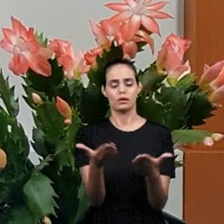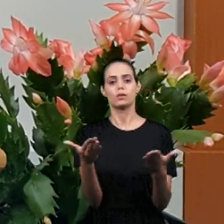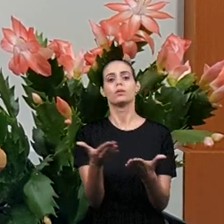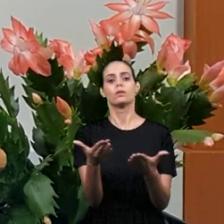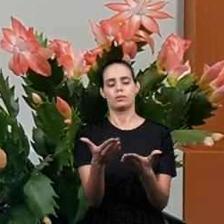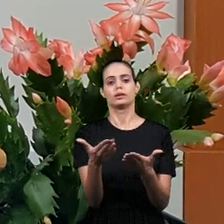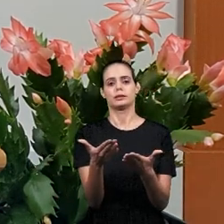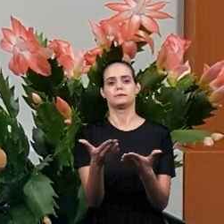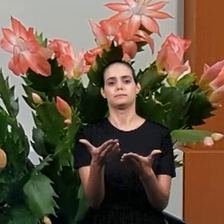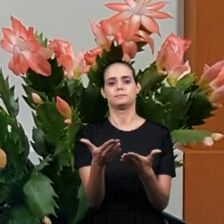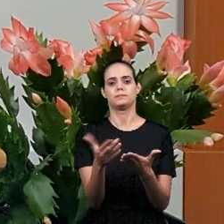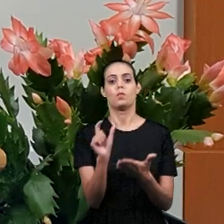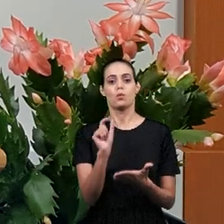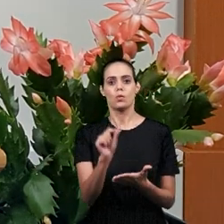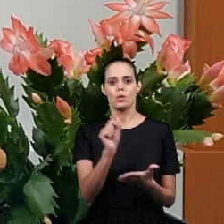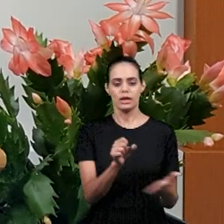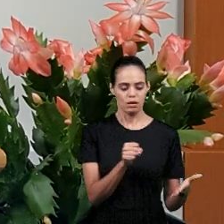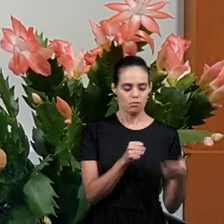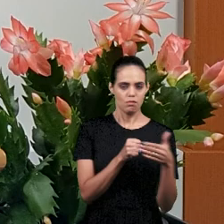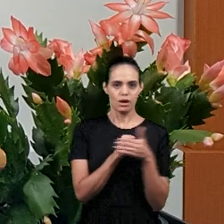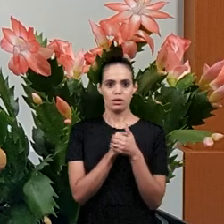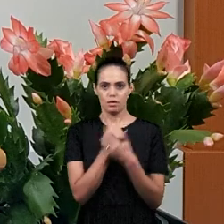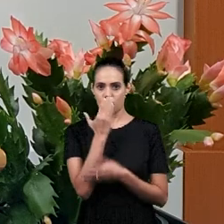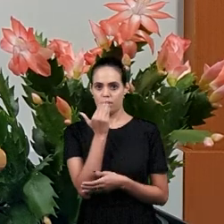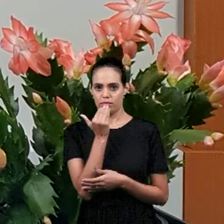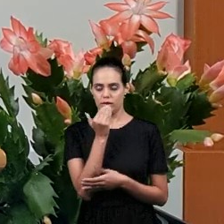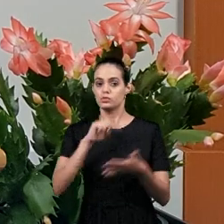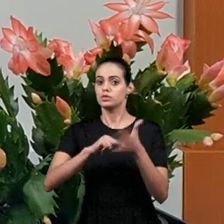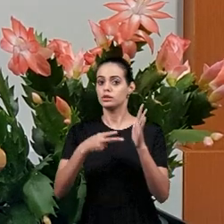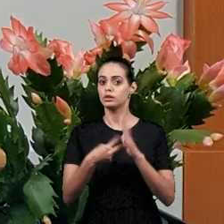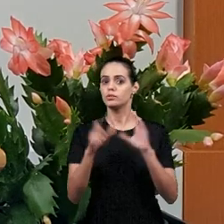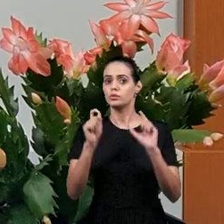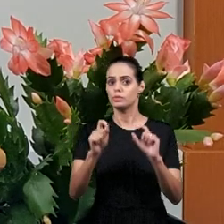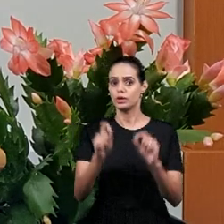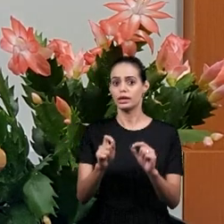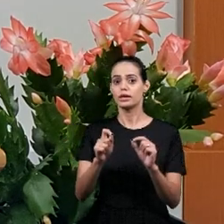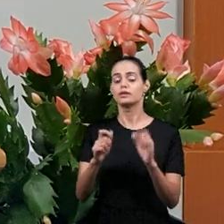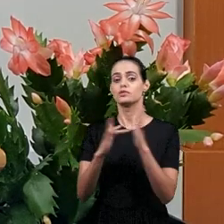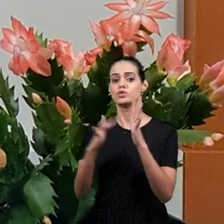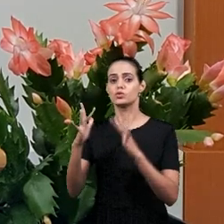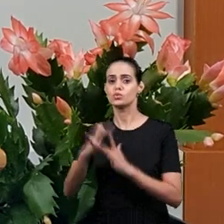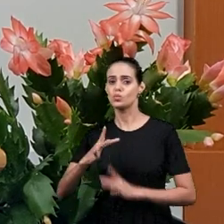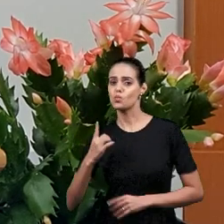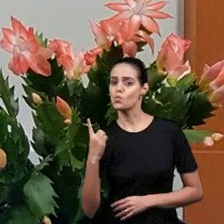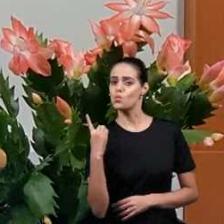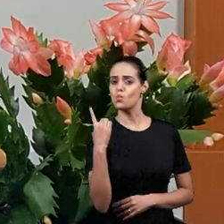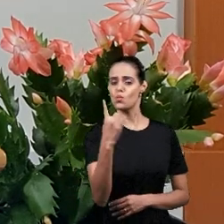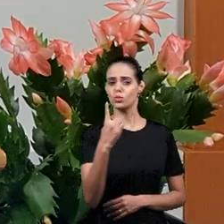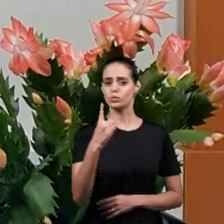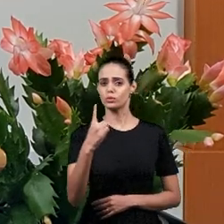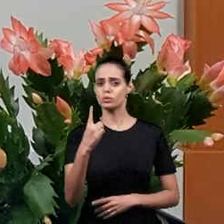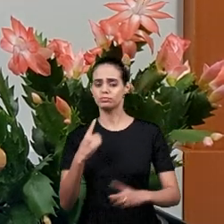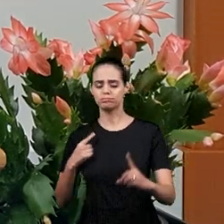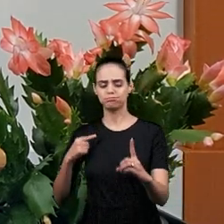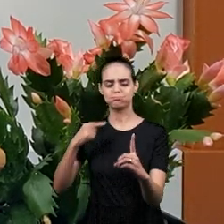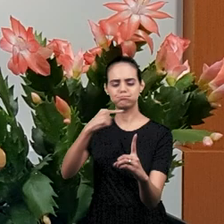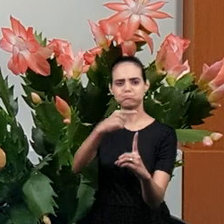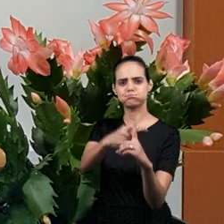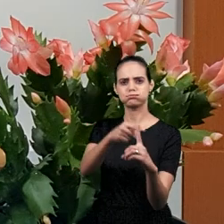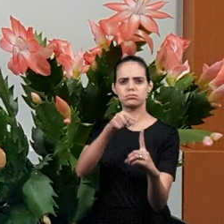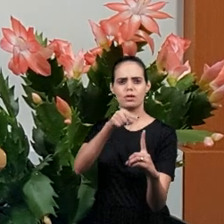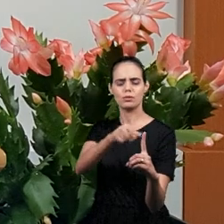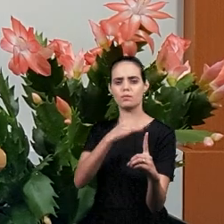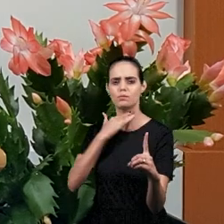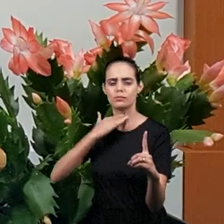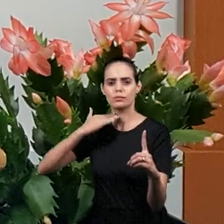tout seul. Seulement lui est allé à la croix de Calvaire. Seulement lui s'est donné. Seulement lui a versé le Saint-Esprit. C'est que